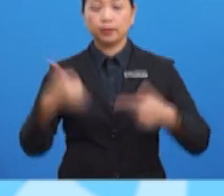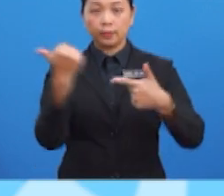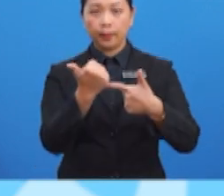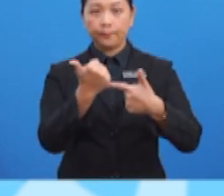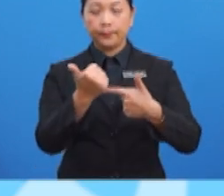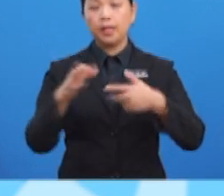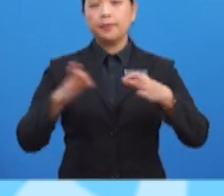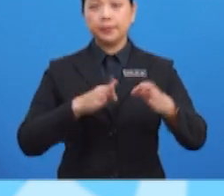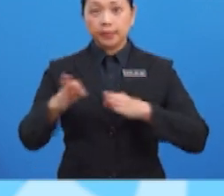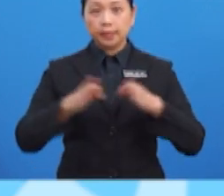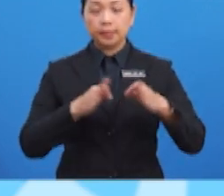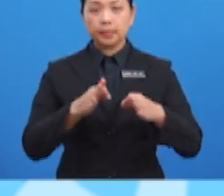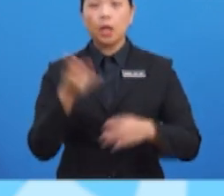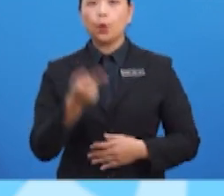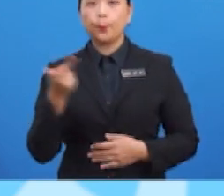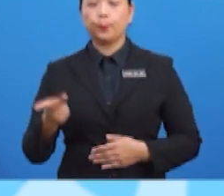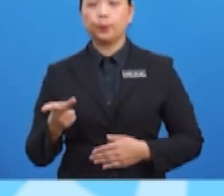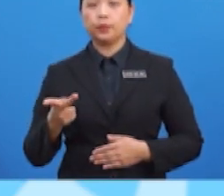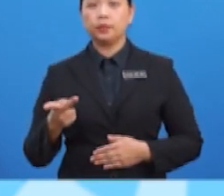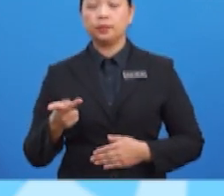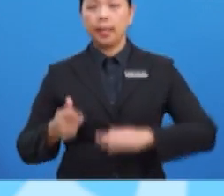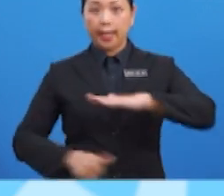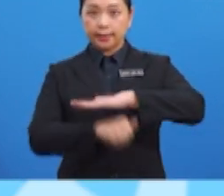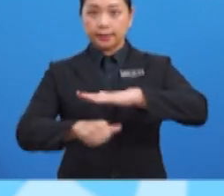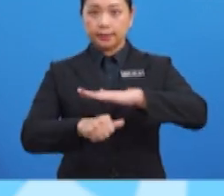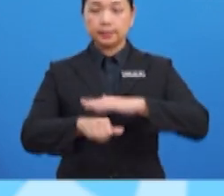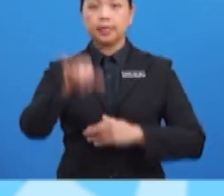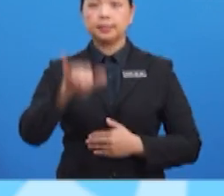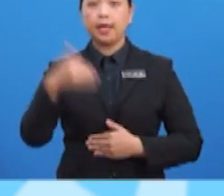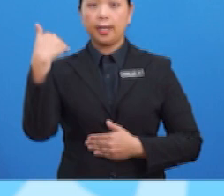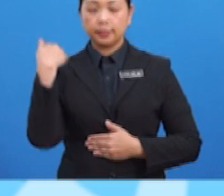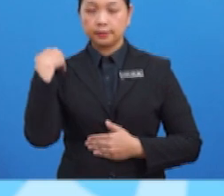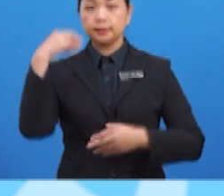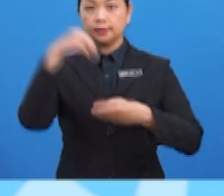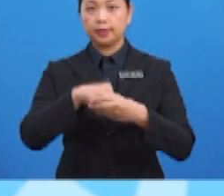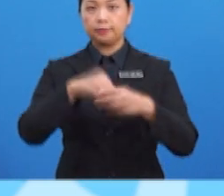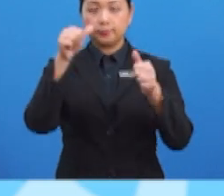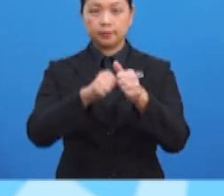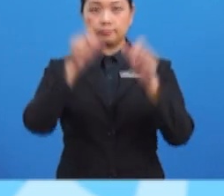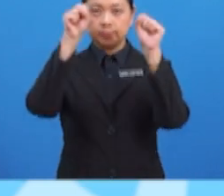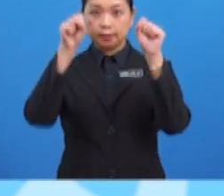menerangkan komponen asas yang terdapat dalam sistem mekanikal.